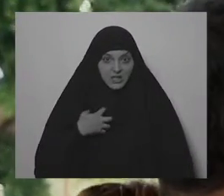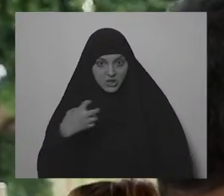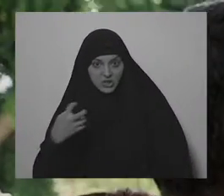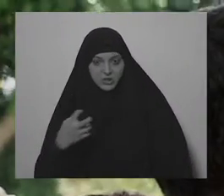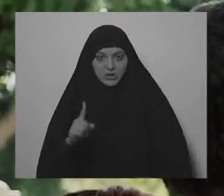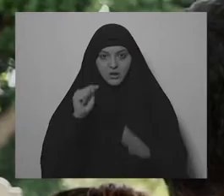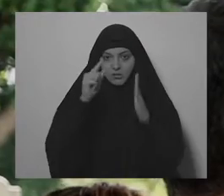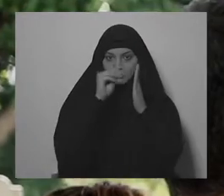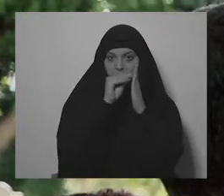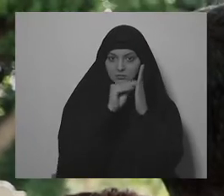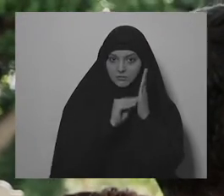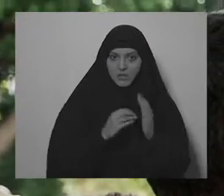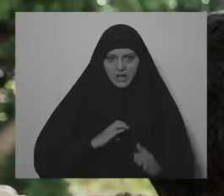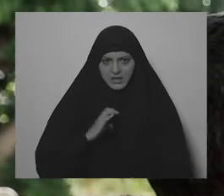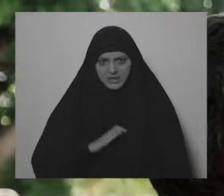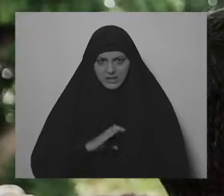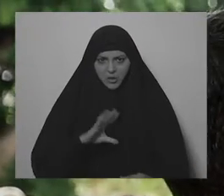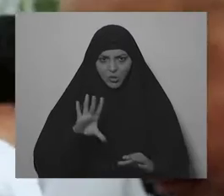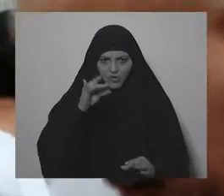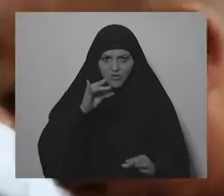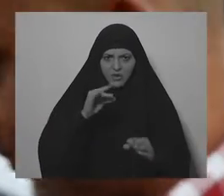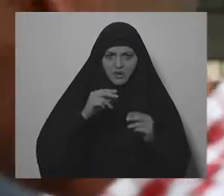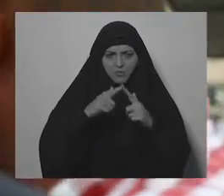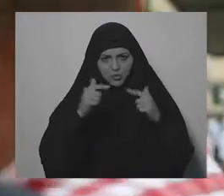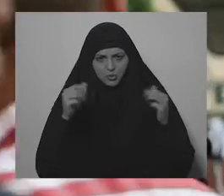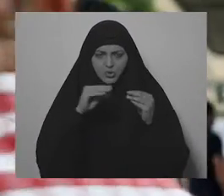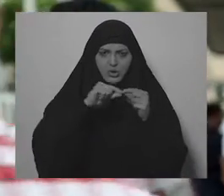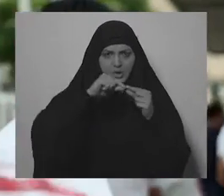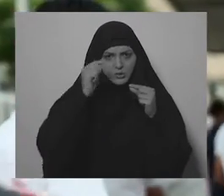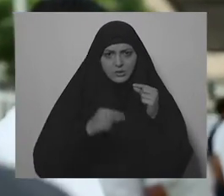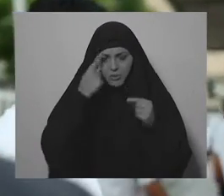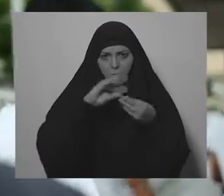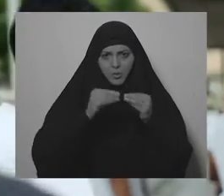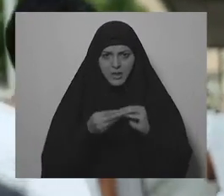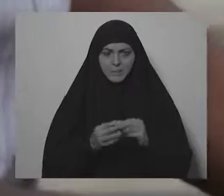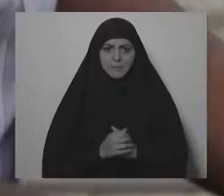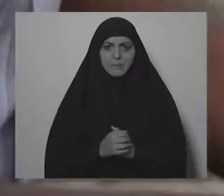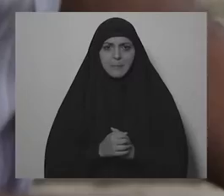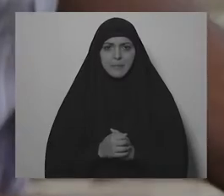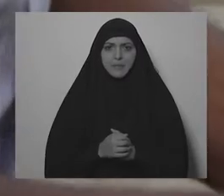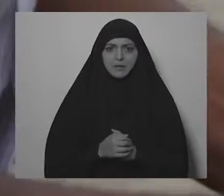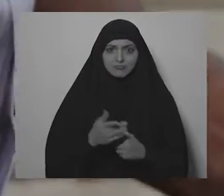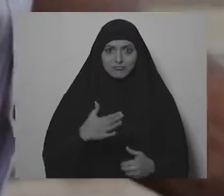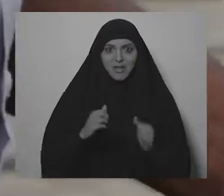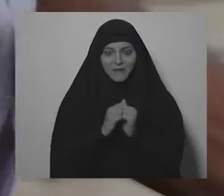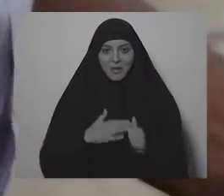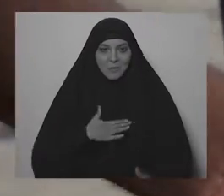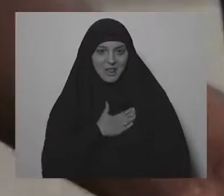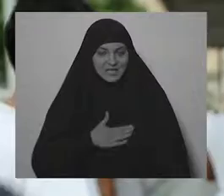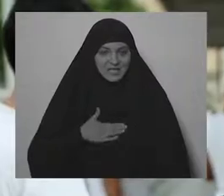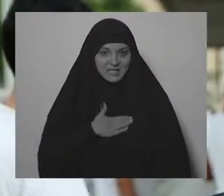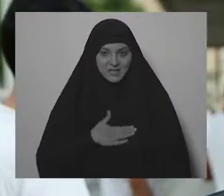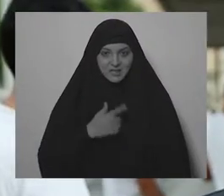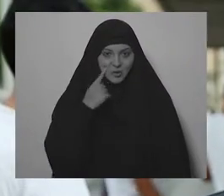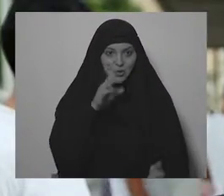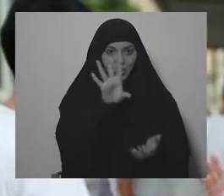les recommandations, on a essayé quand même de résoudre pas mal de problèmes. Et cette fois-ci, c'était avec vraiment plaisir que nous avons reçu